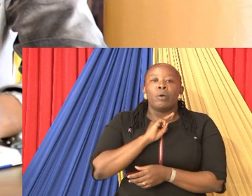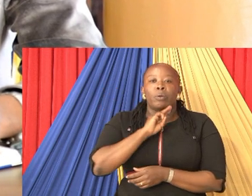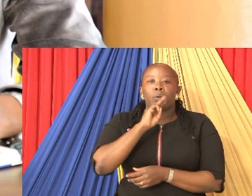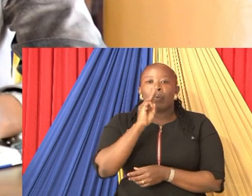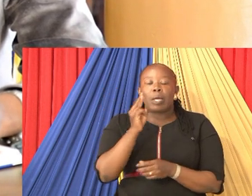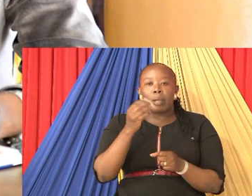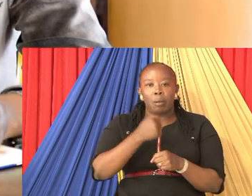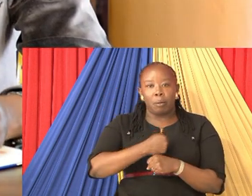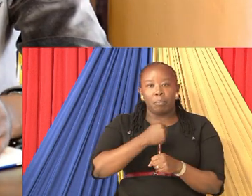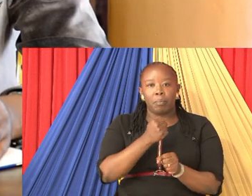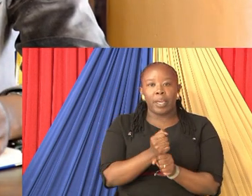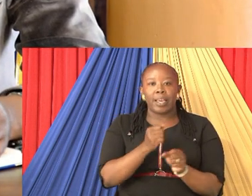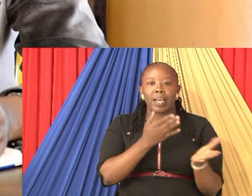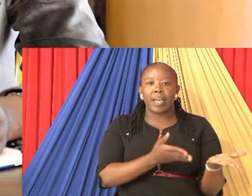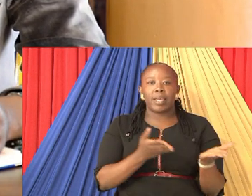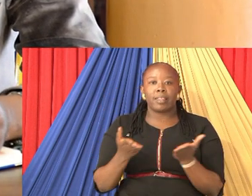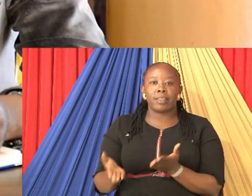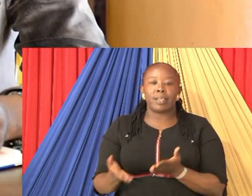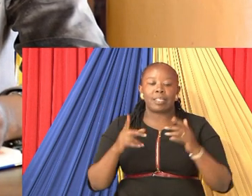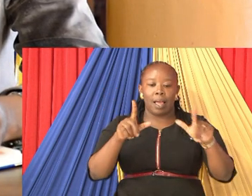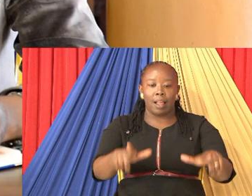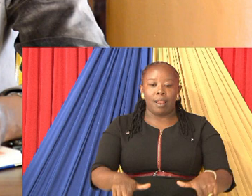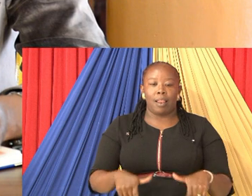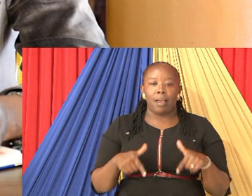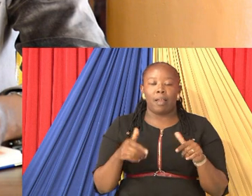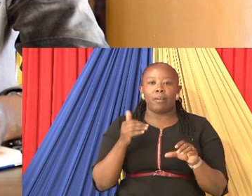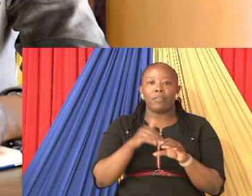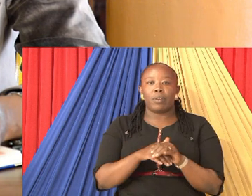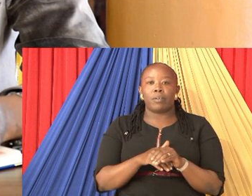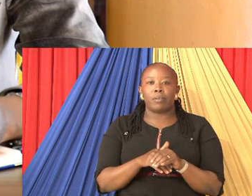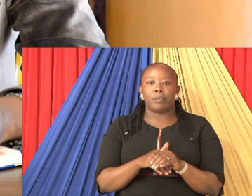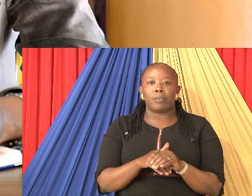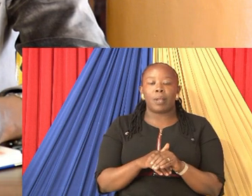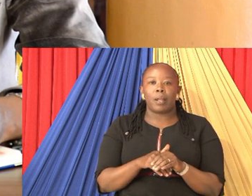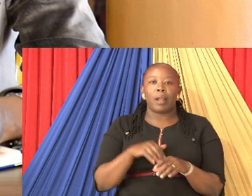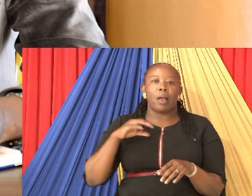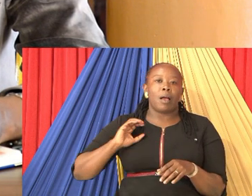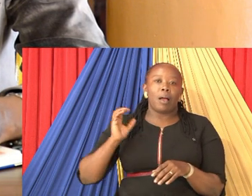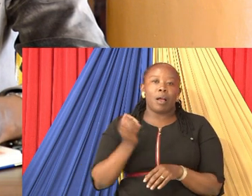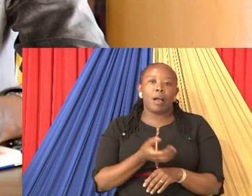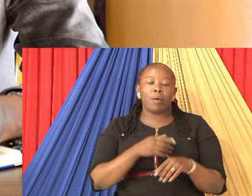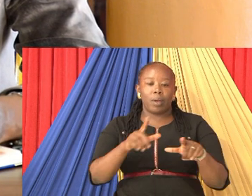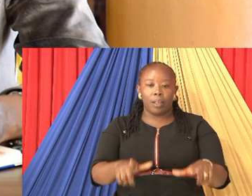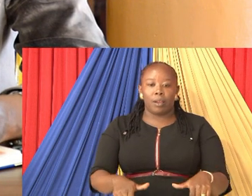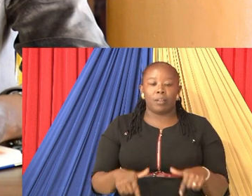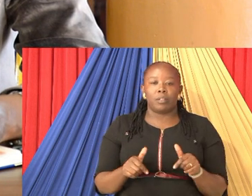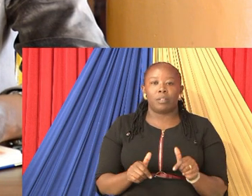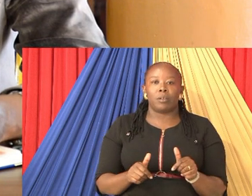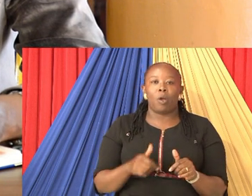kama yamekufa, Mungu atayafufua. God will resurrect whatever has